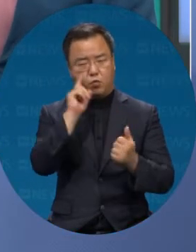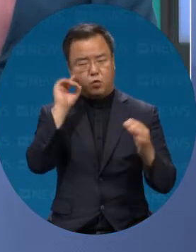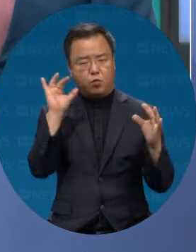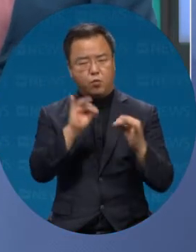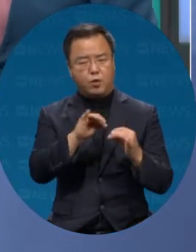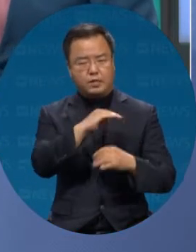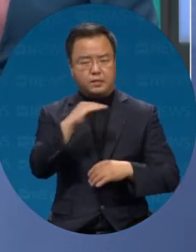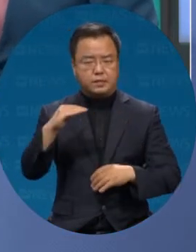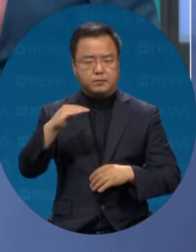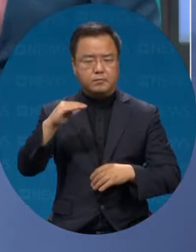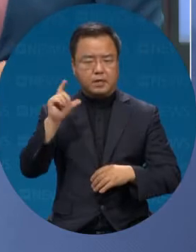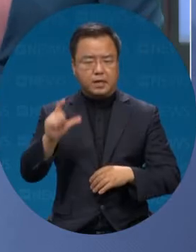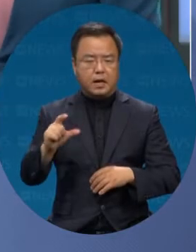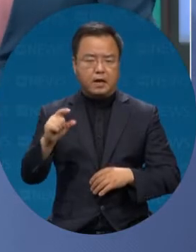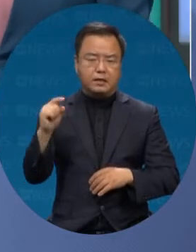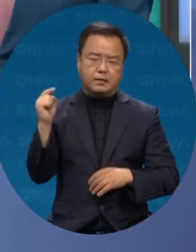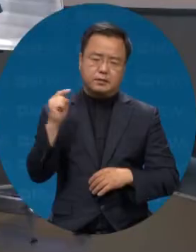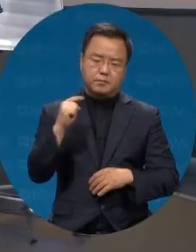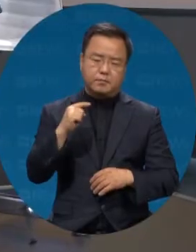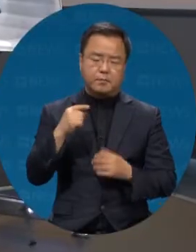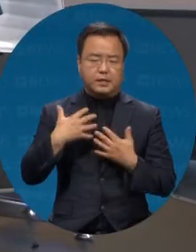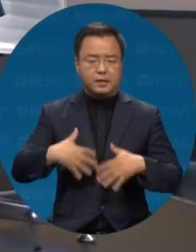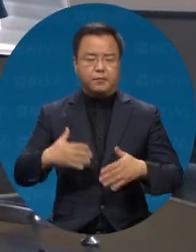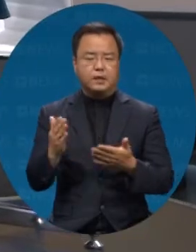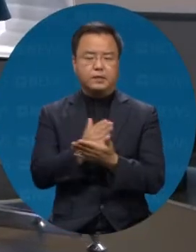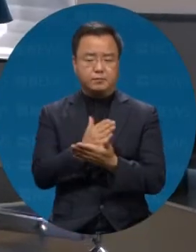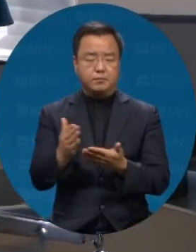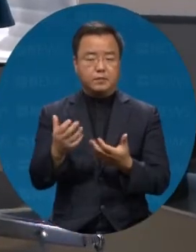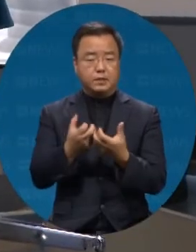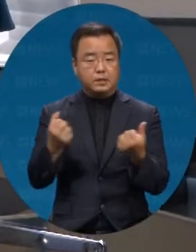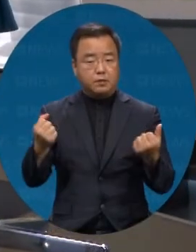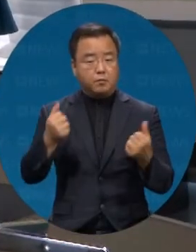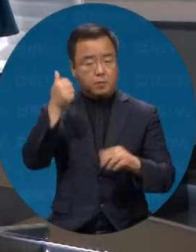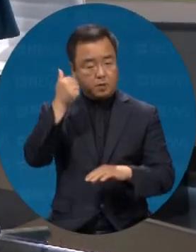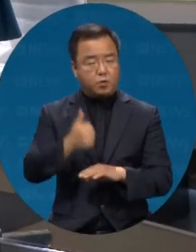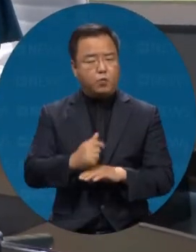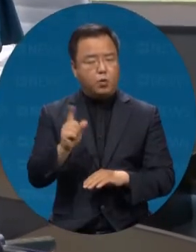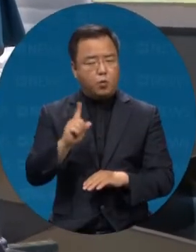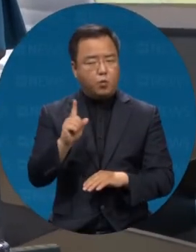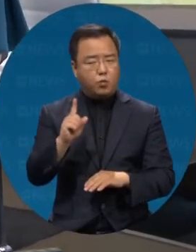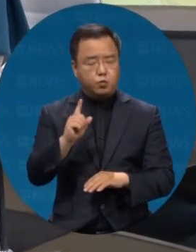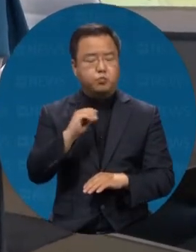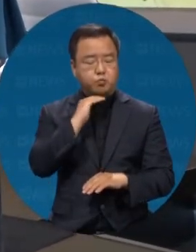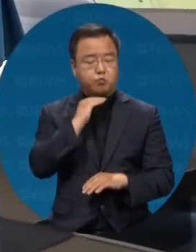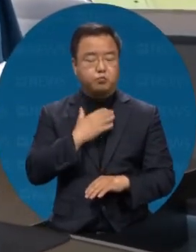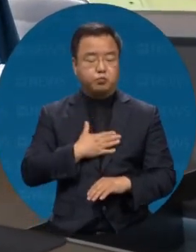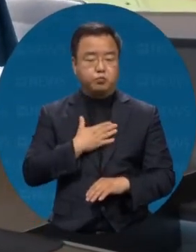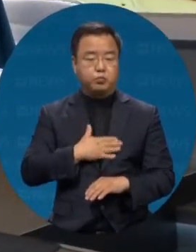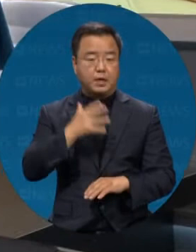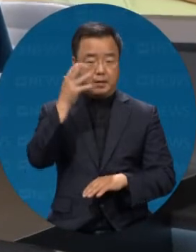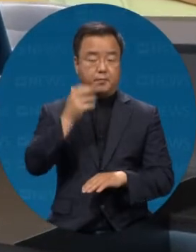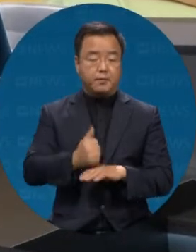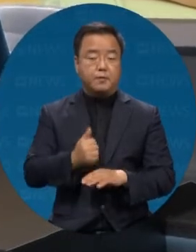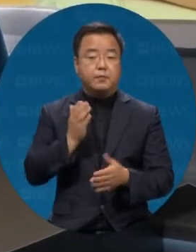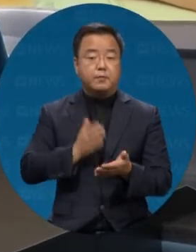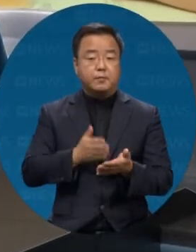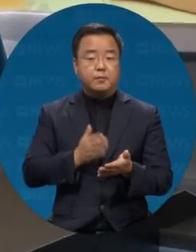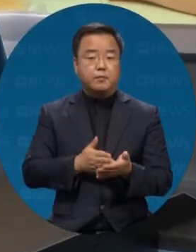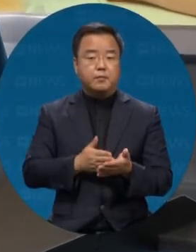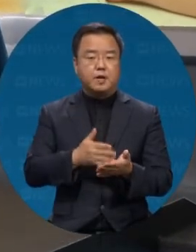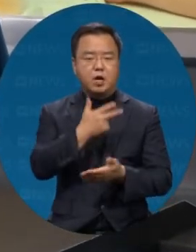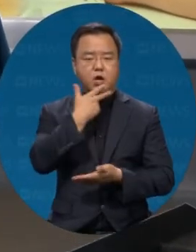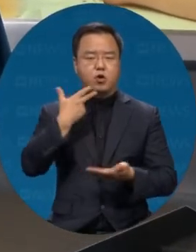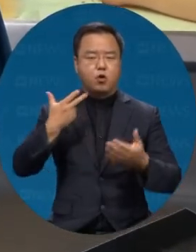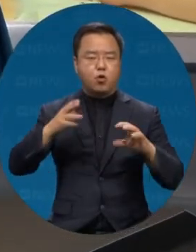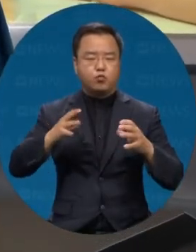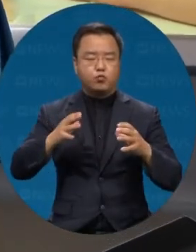더 강화되고 있는 상황입니다. 네, 자, 이 이원화 정책 어떤 결과를 불러올지 기대가 됩니다. 마지막 주제 살펴볼 텐데 영국으로 좀